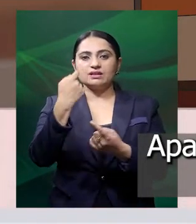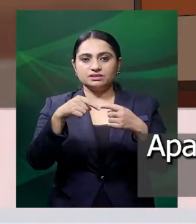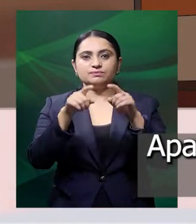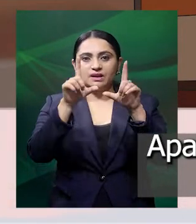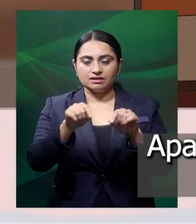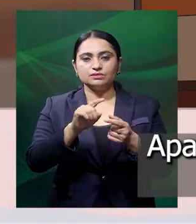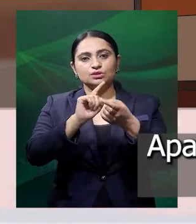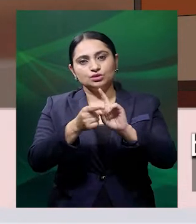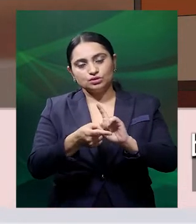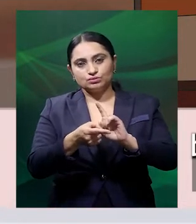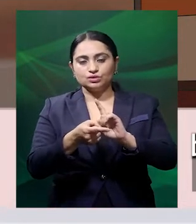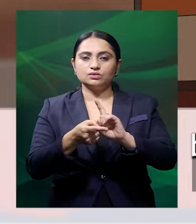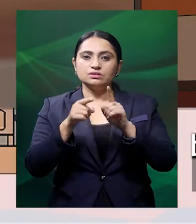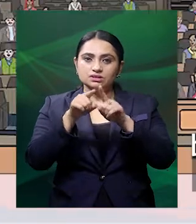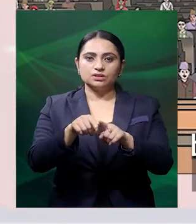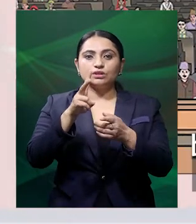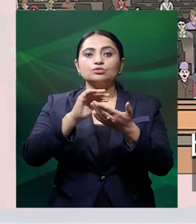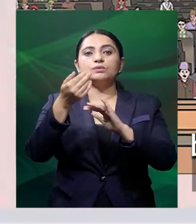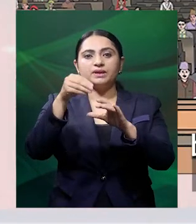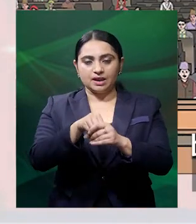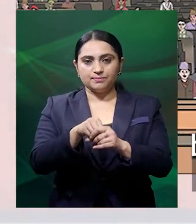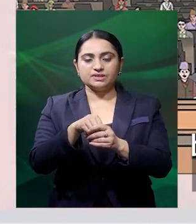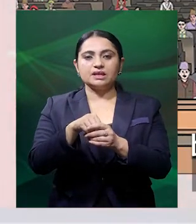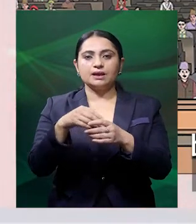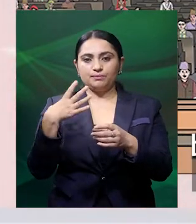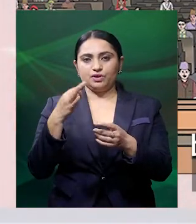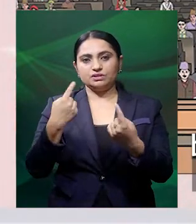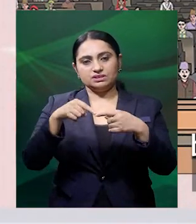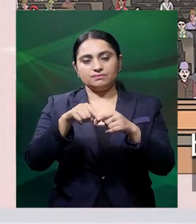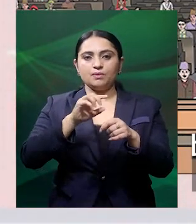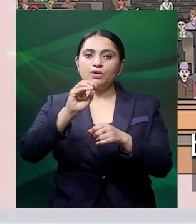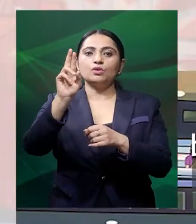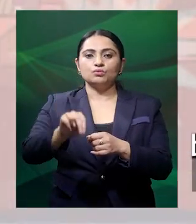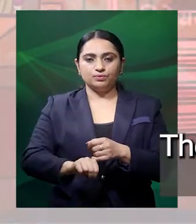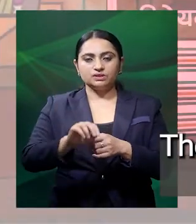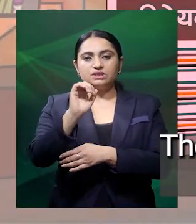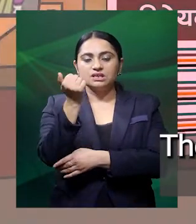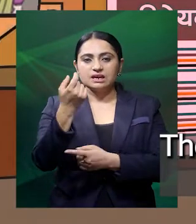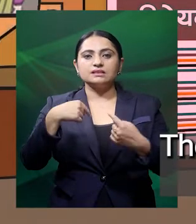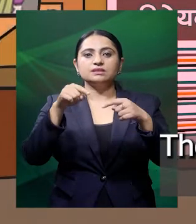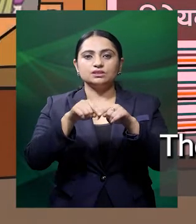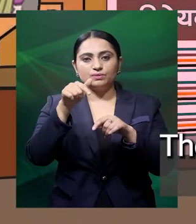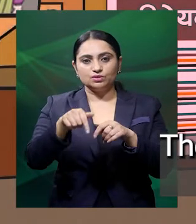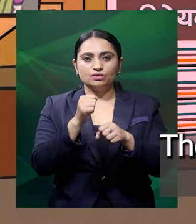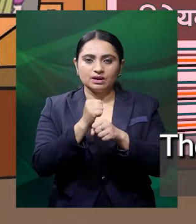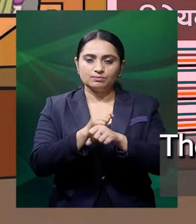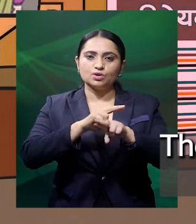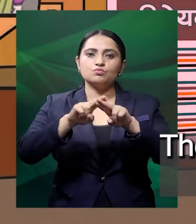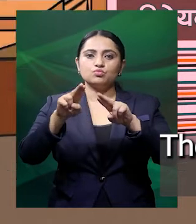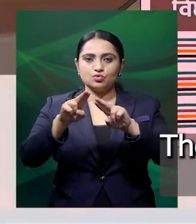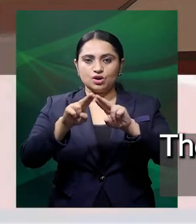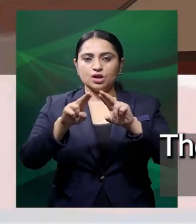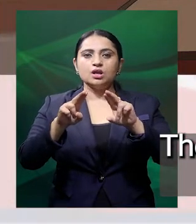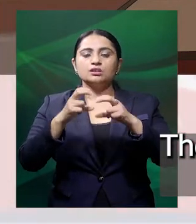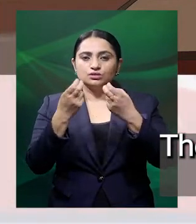सभाले आवश्यक संशोधन र परिमार्जन सहित 2 महिनाभित्र प्रतिनिधि सभामा पठाउनु पर्छ। राष्ट्रिय सभाले यी कामहरू पूर्ण